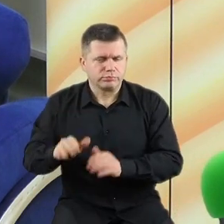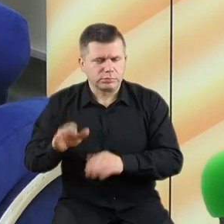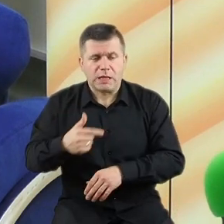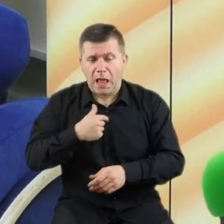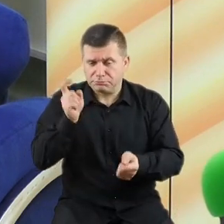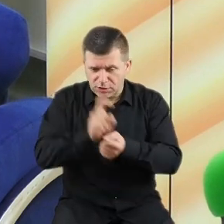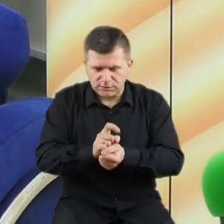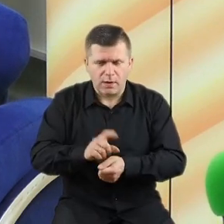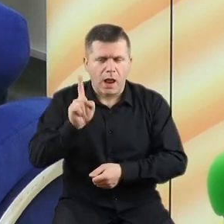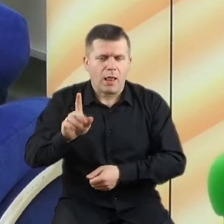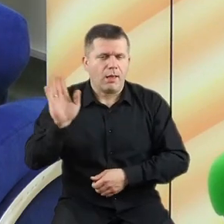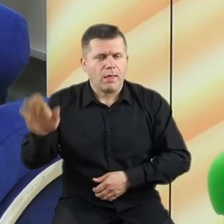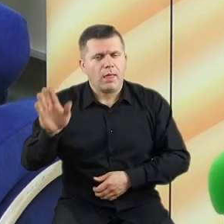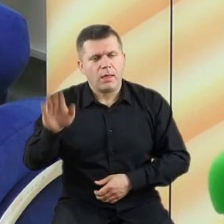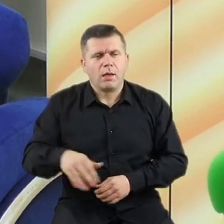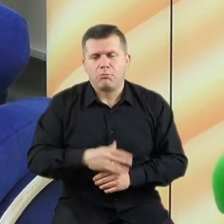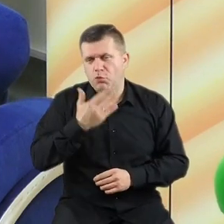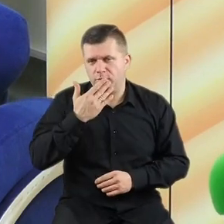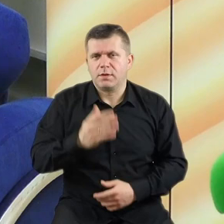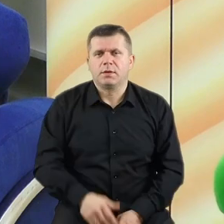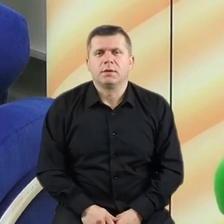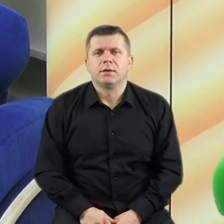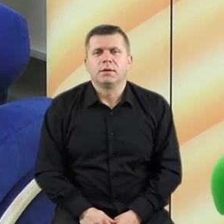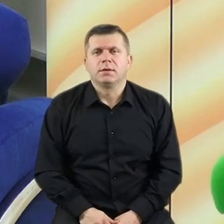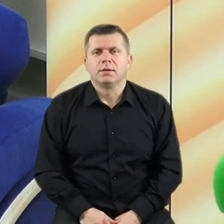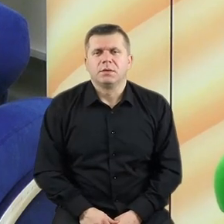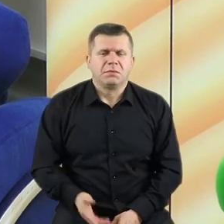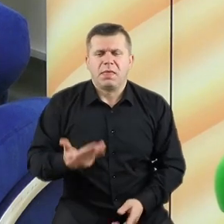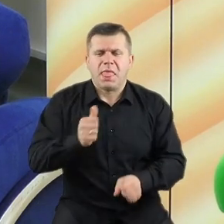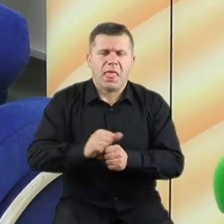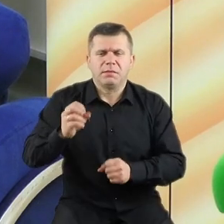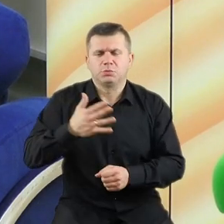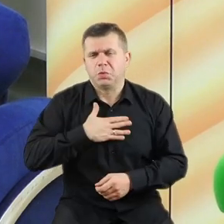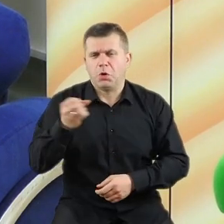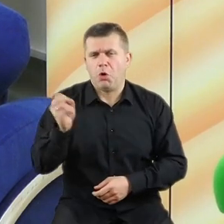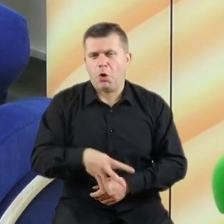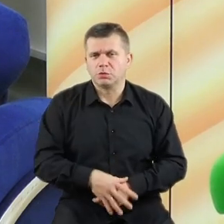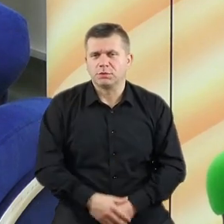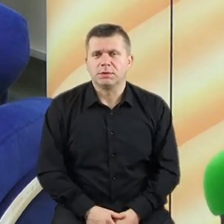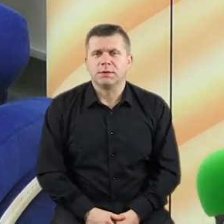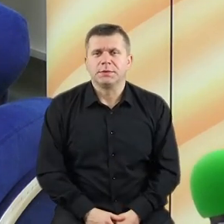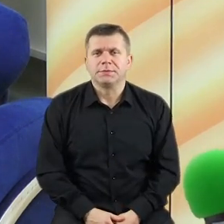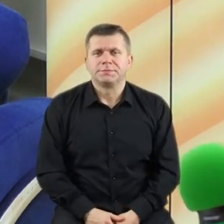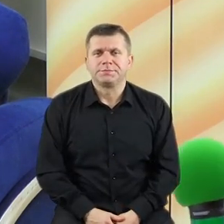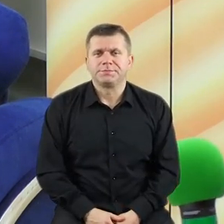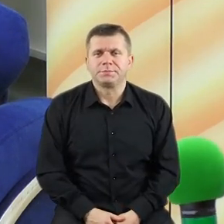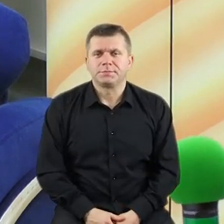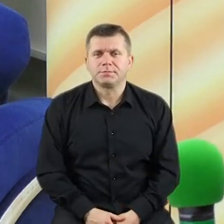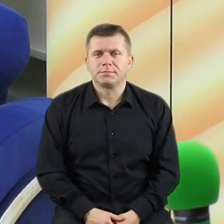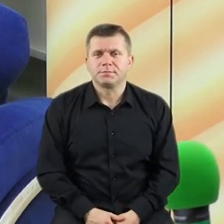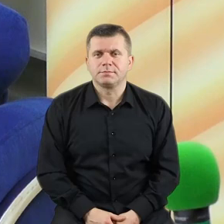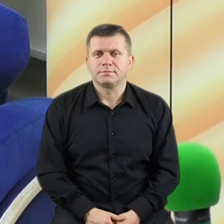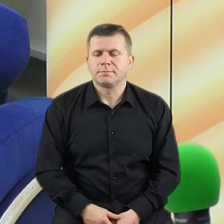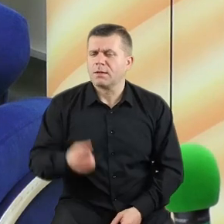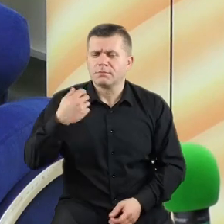jesteśmy przeciwko, ale tak naprawdę to mówiono, że no, nie jest tak najgorzej, że tak będzie. I na